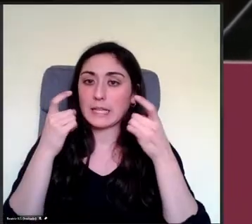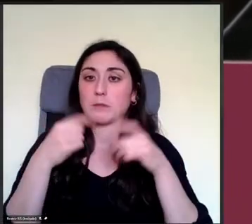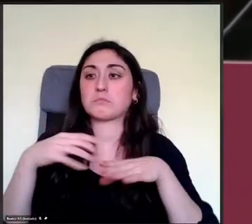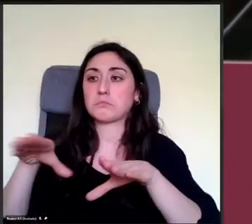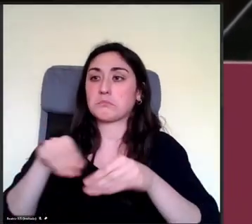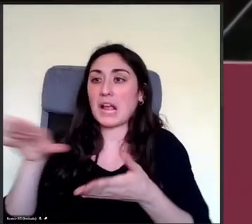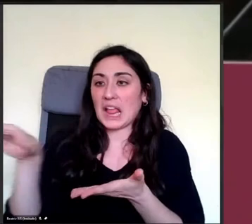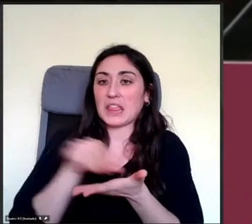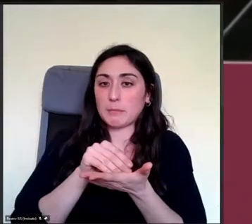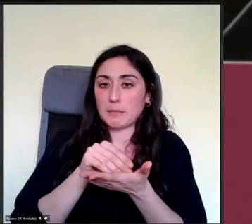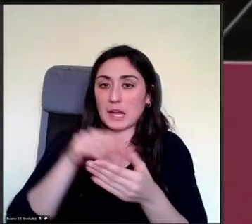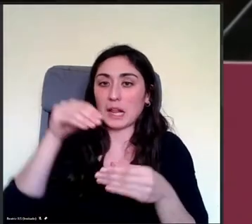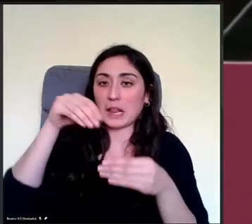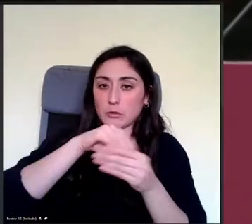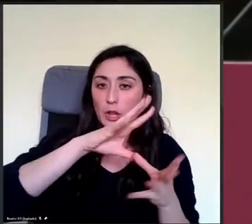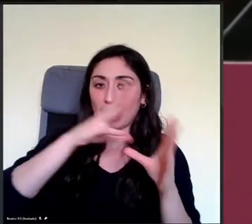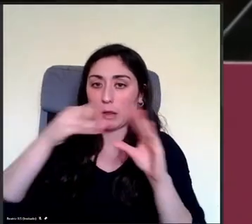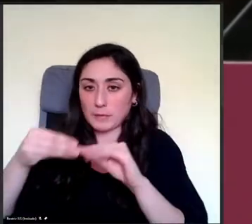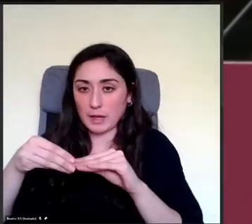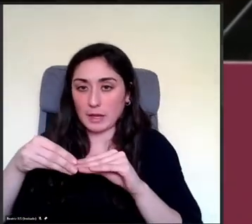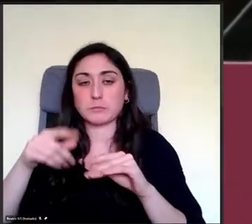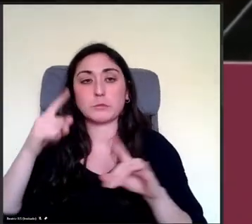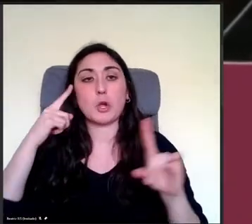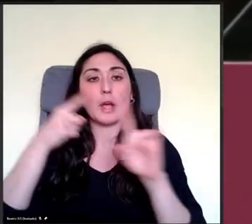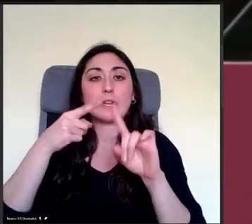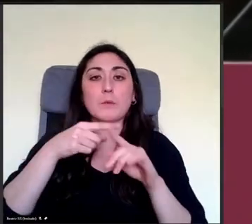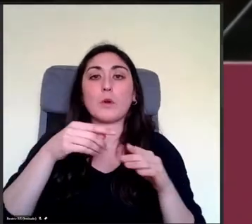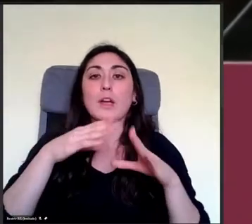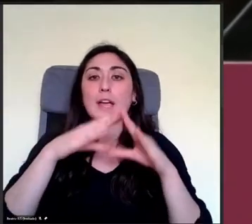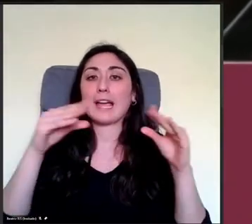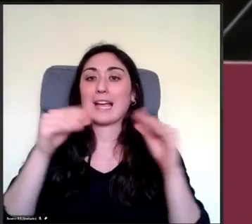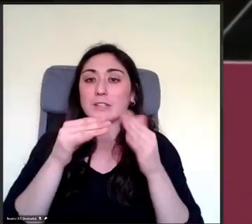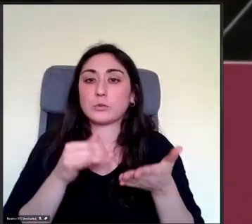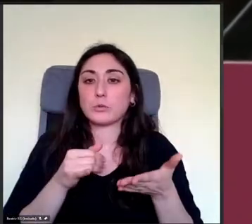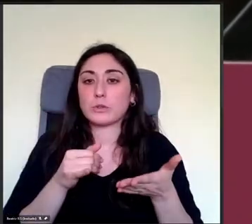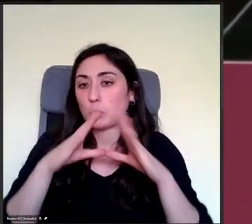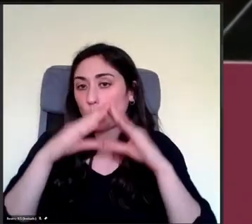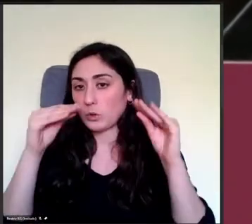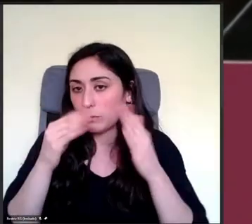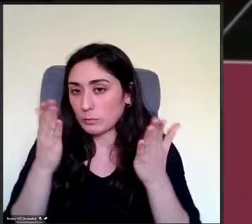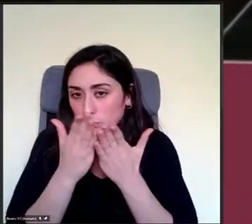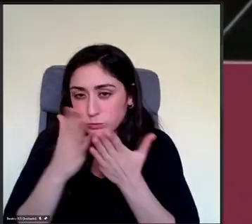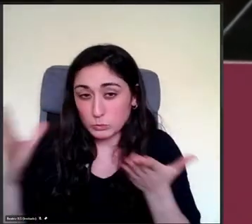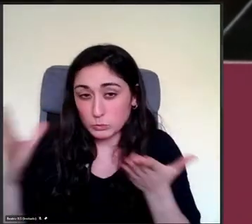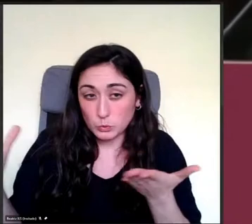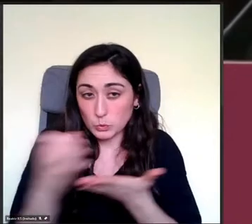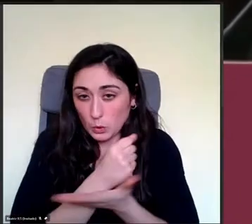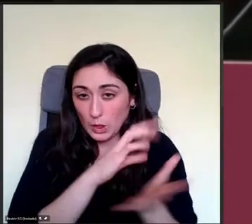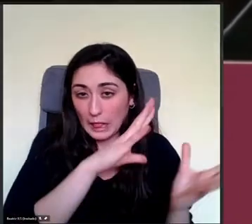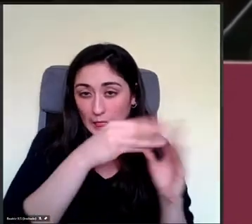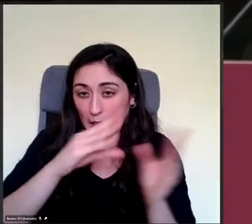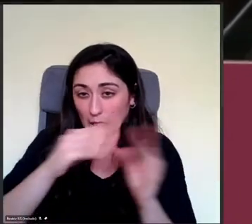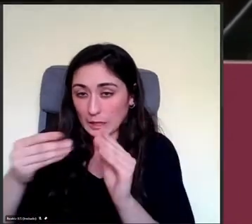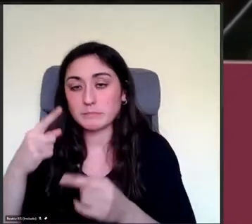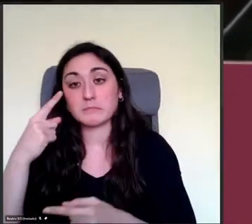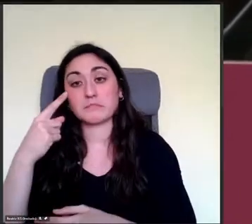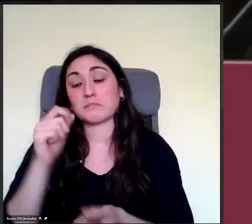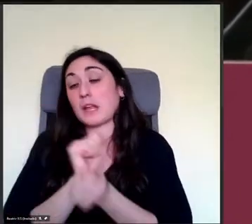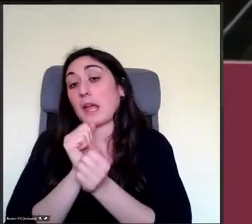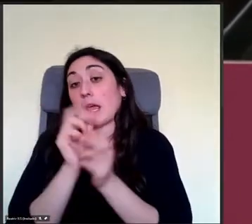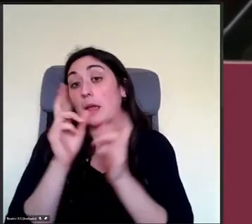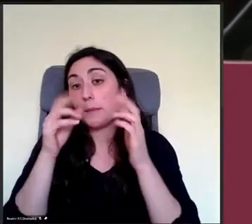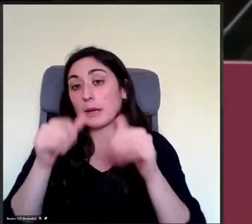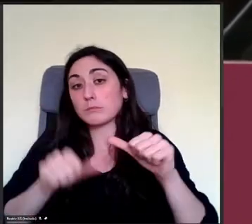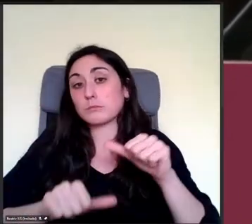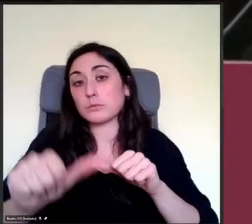gènere a tots els estudis universitaris, i esperem que aquest element vagi donant fruits en el